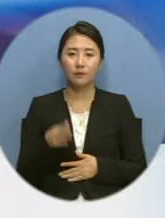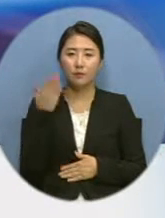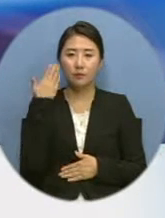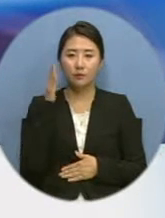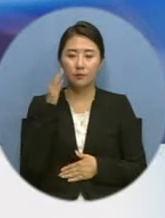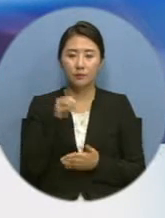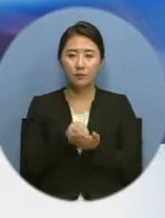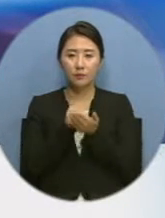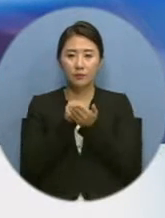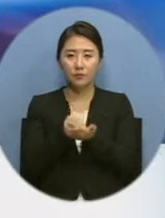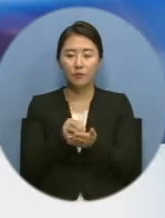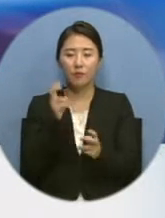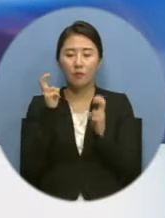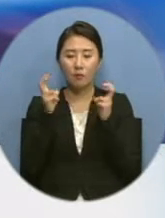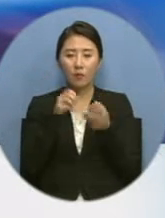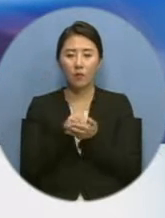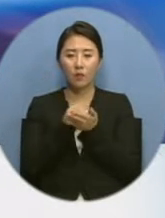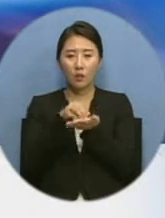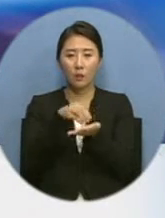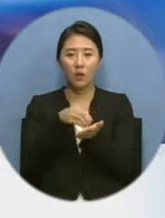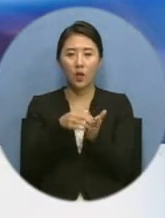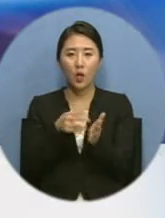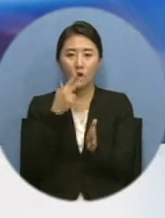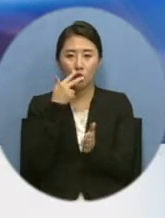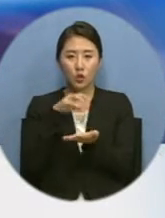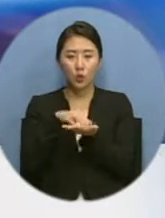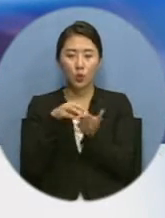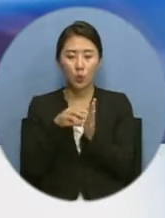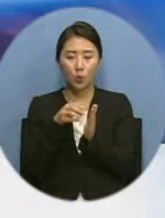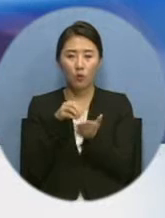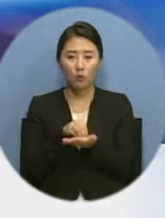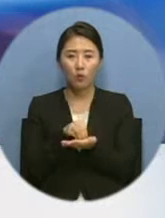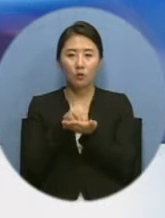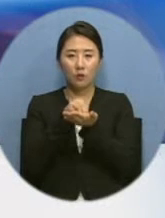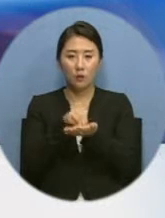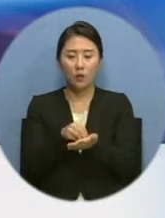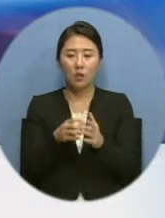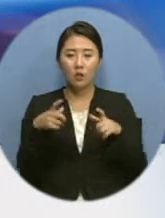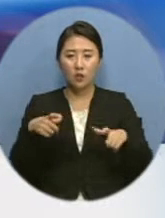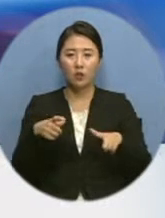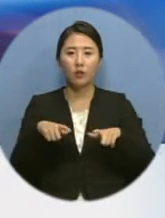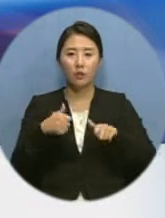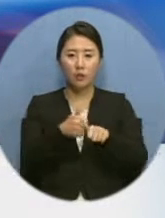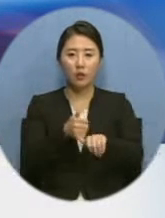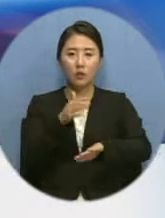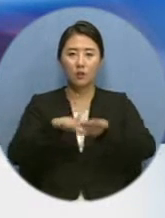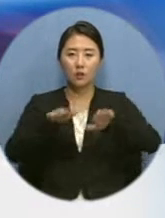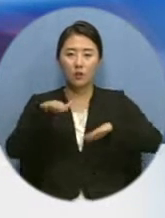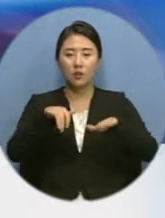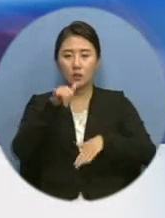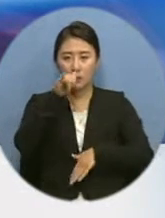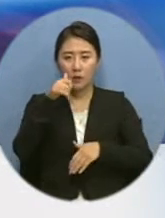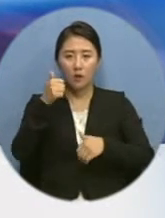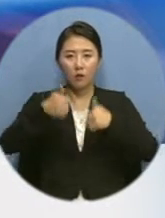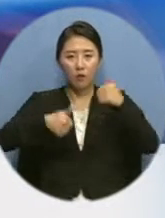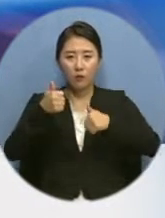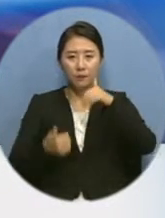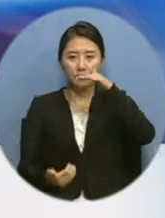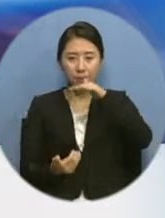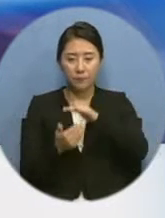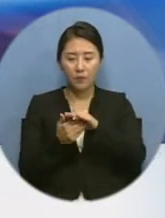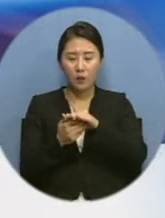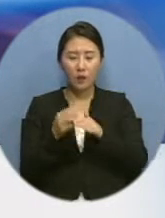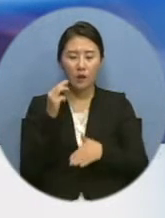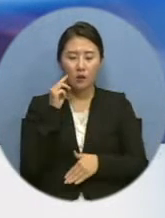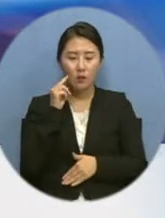요즘 입시나 취업만큼 어려운 것이 유치원 입학입니다. 지역에 따라 차이는 있지만 경쟁이 치열한 곳은